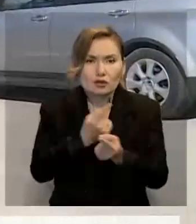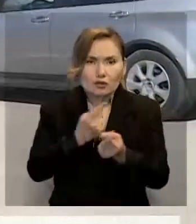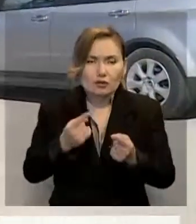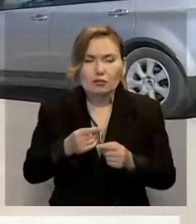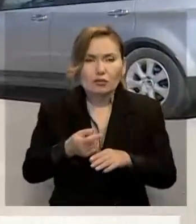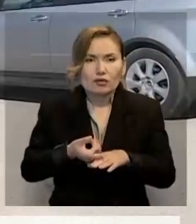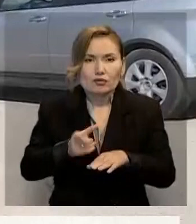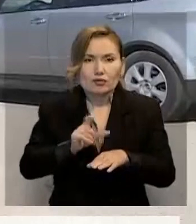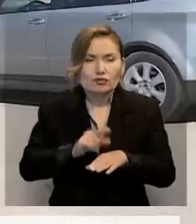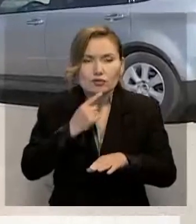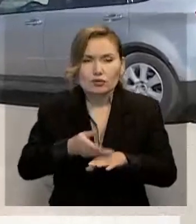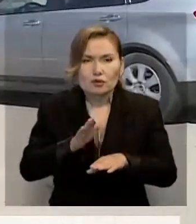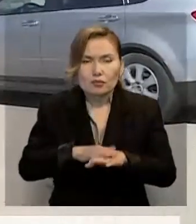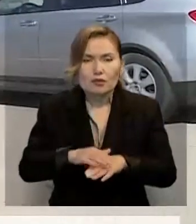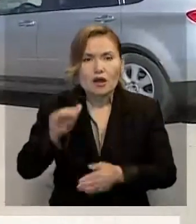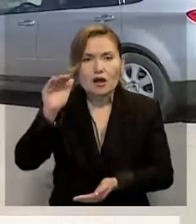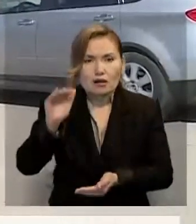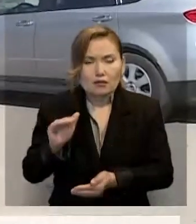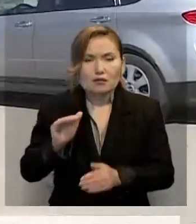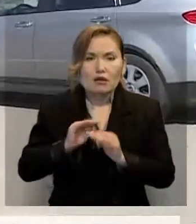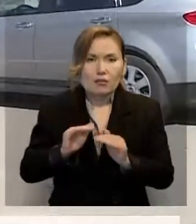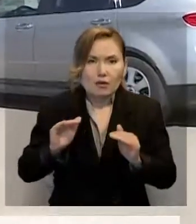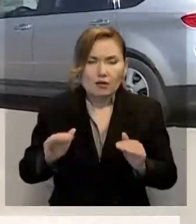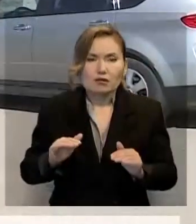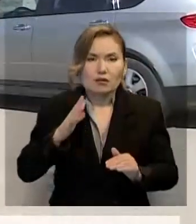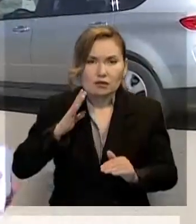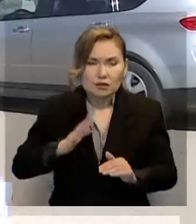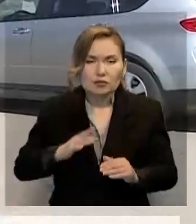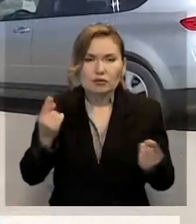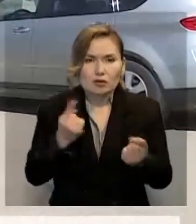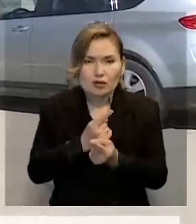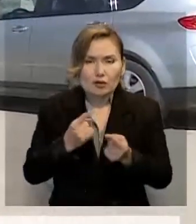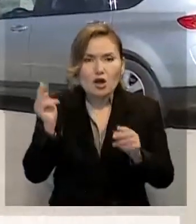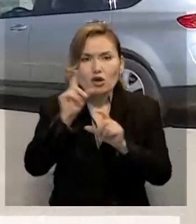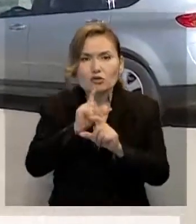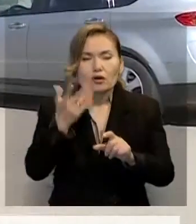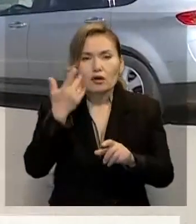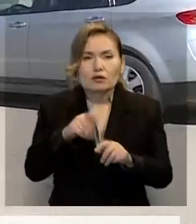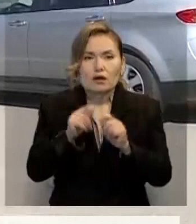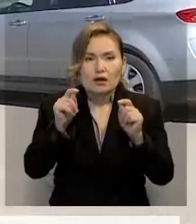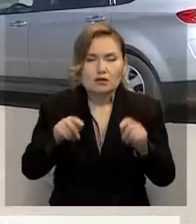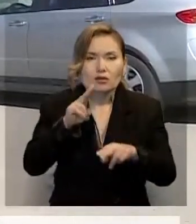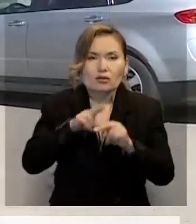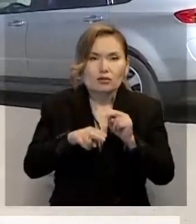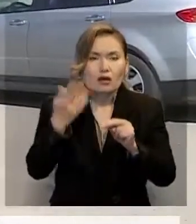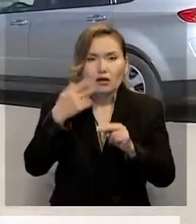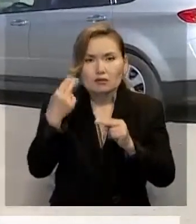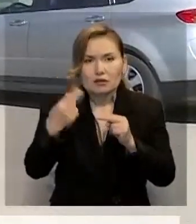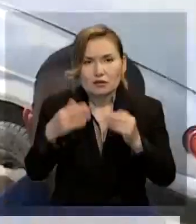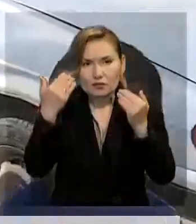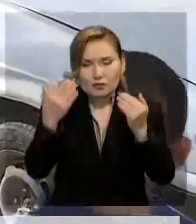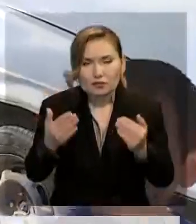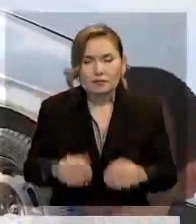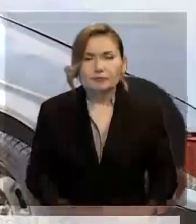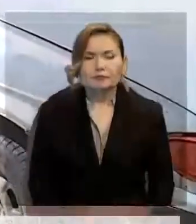Қызылжарға. Қыстың күні күтей сәбилер соған барып жүр. Енді мына школды білмеймін қашан оның нететін. Тіпті дыбыс